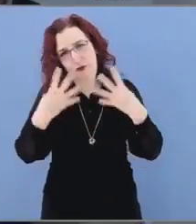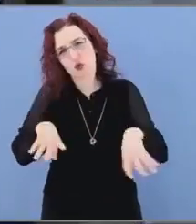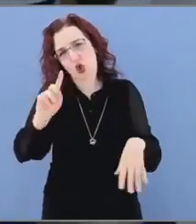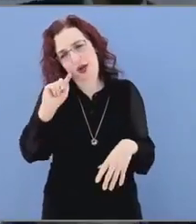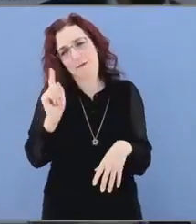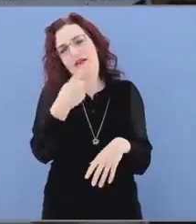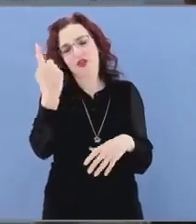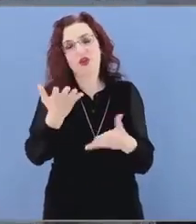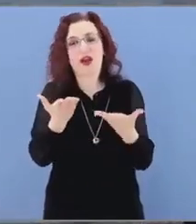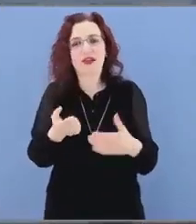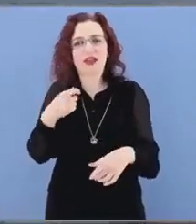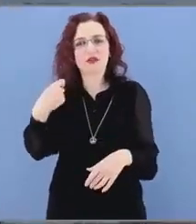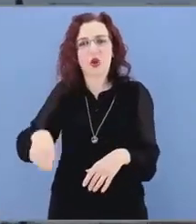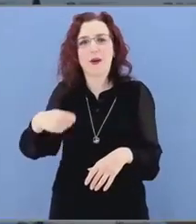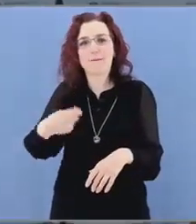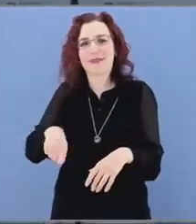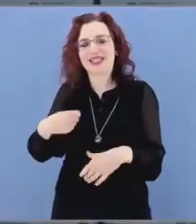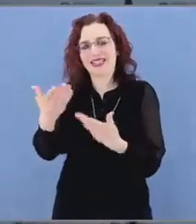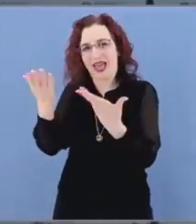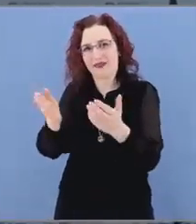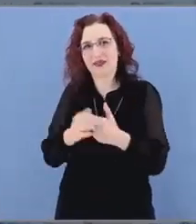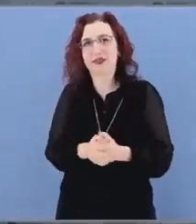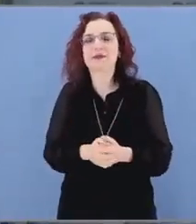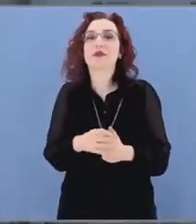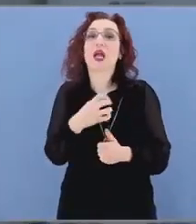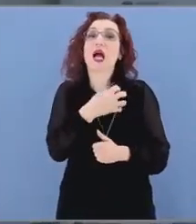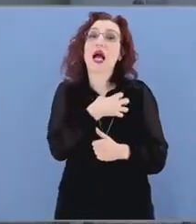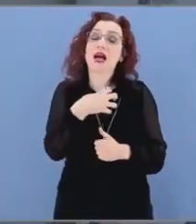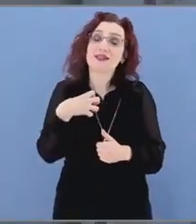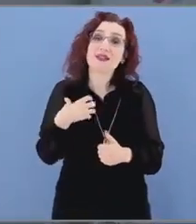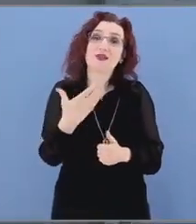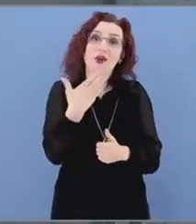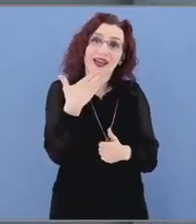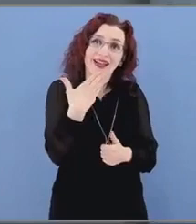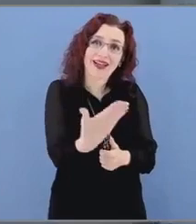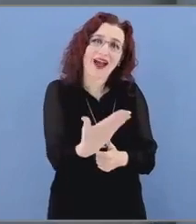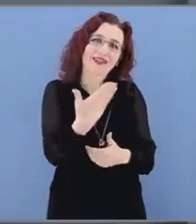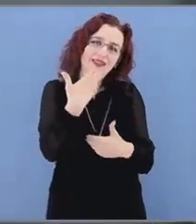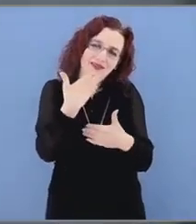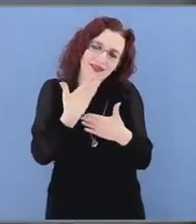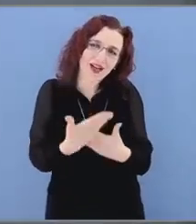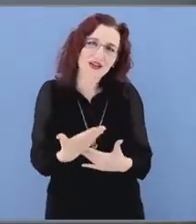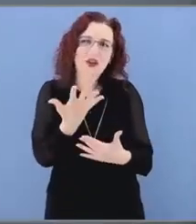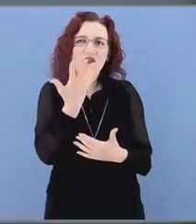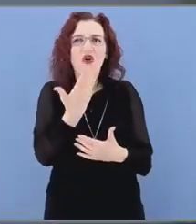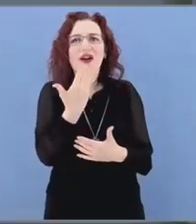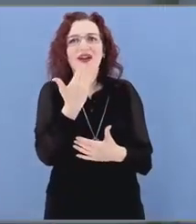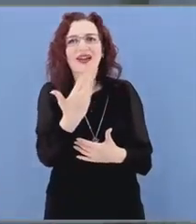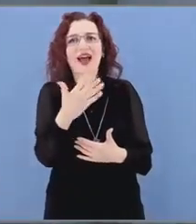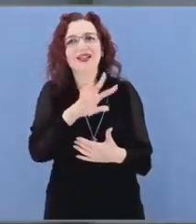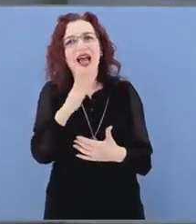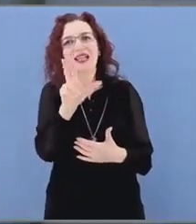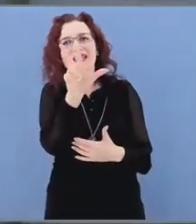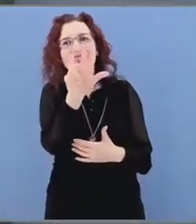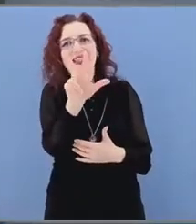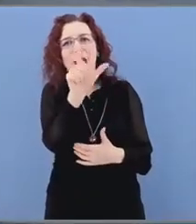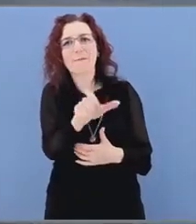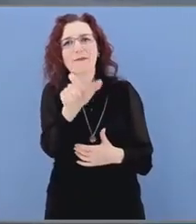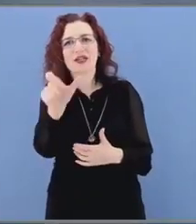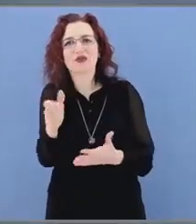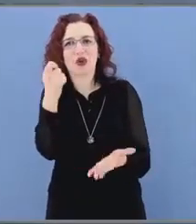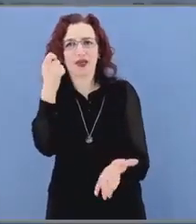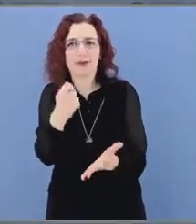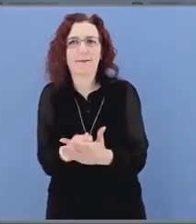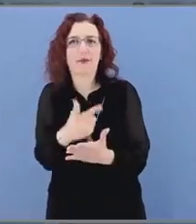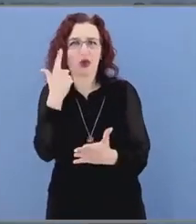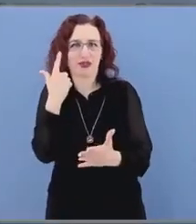Grazie Assessore, grazie mille. Io volevo ringraziare altre tre persone importanti, veramente.